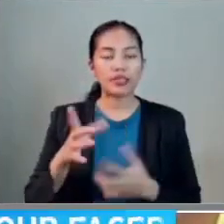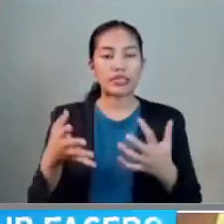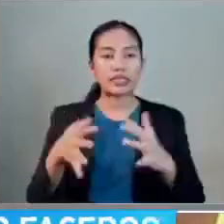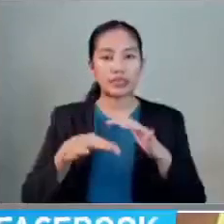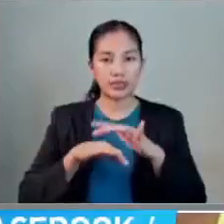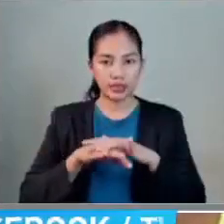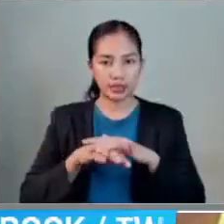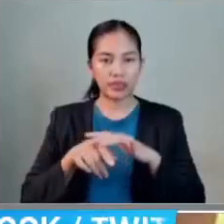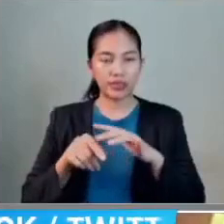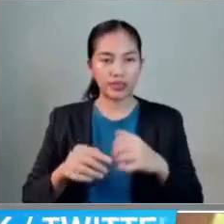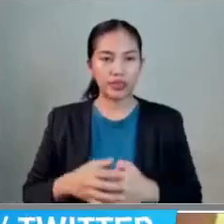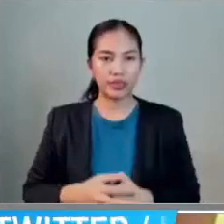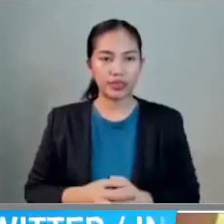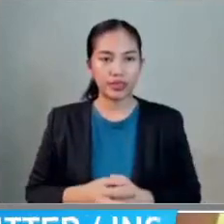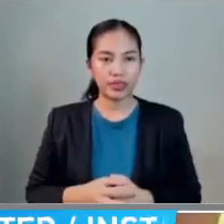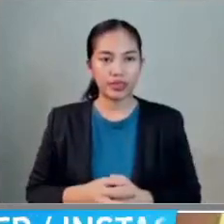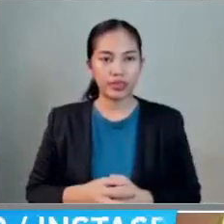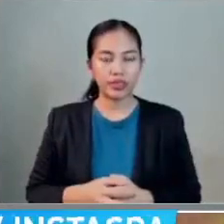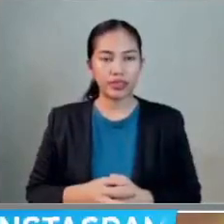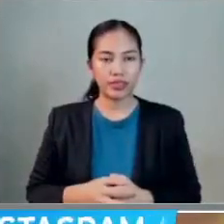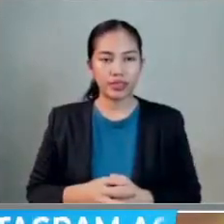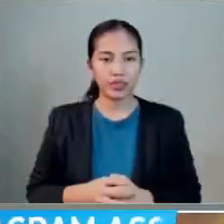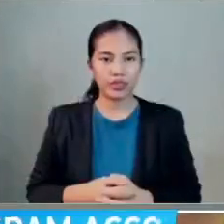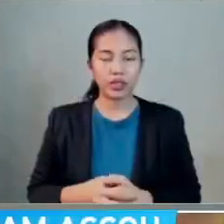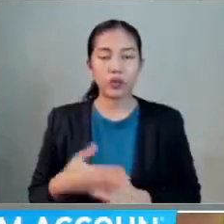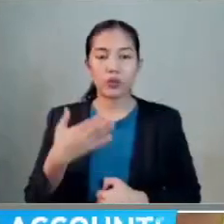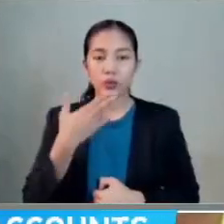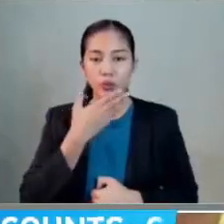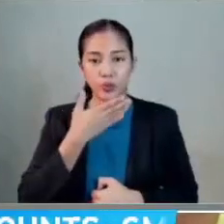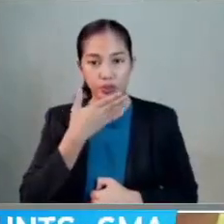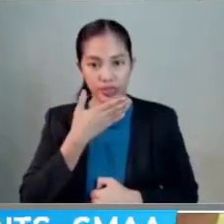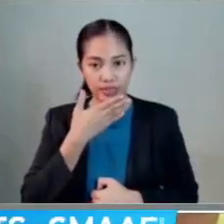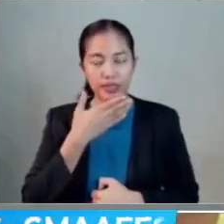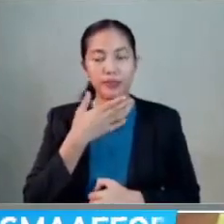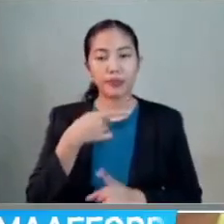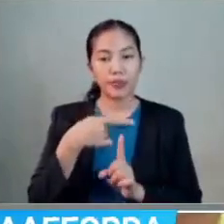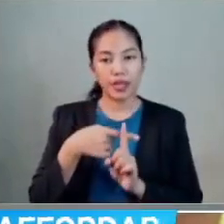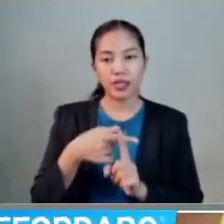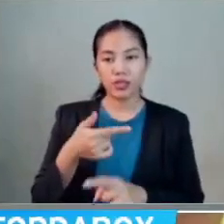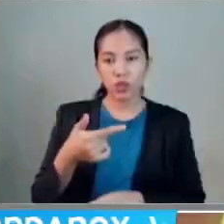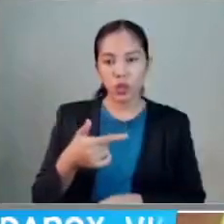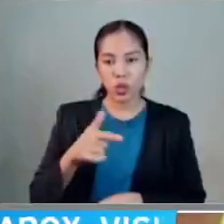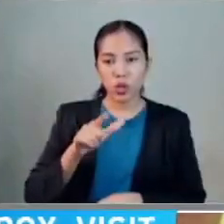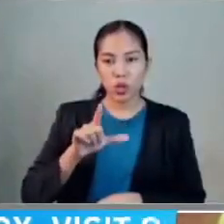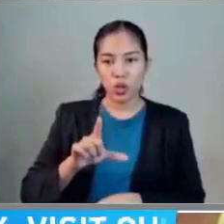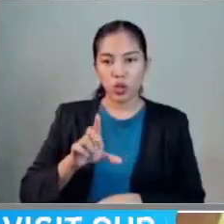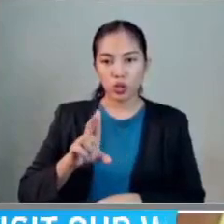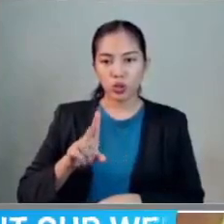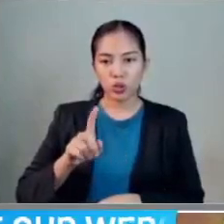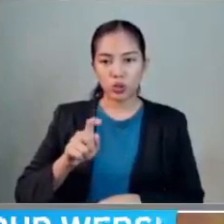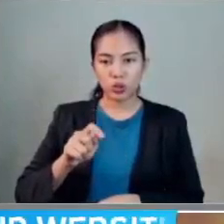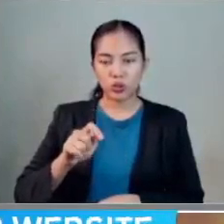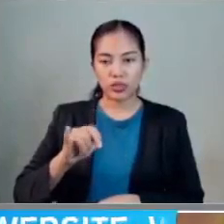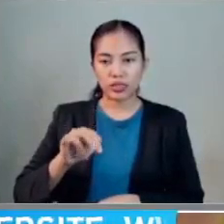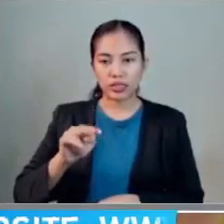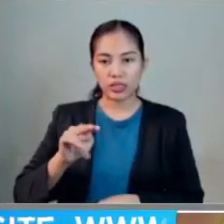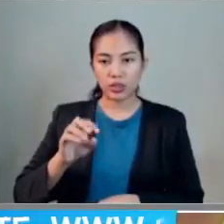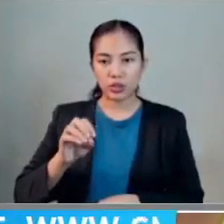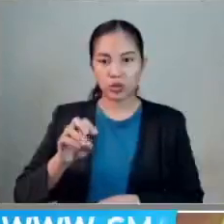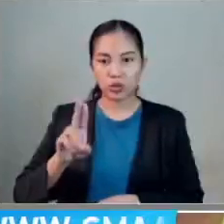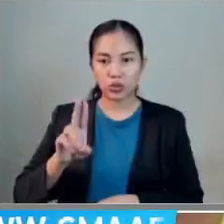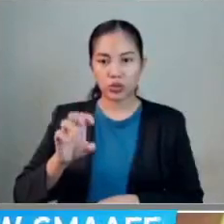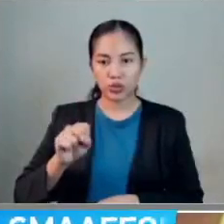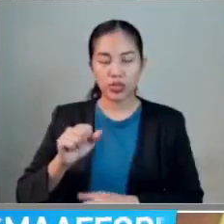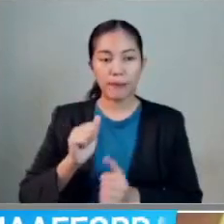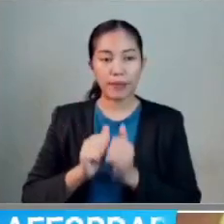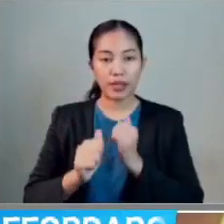ng glutinous at saka ng sweet corn. Bale, early maturing siya kaysa sa